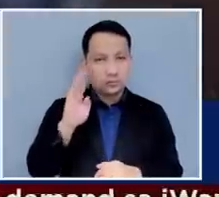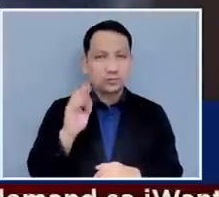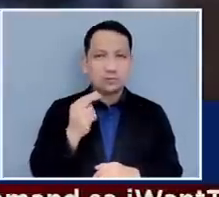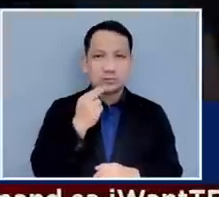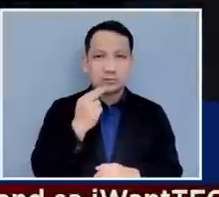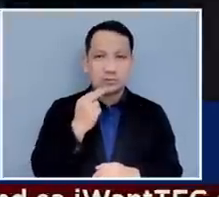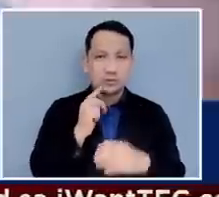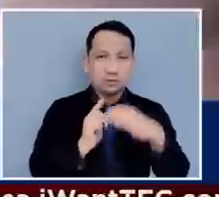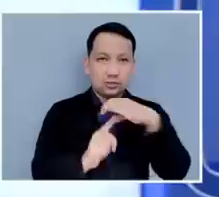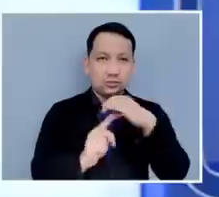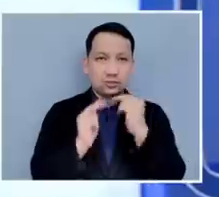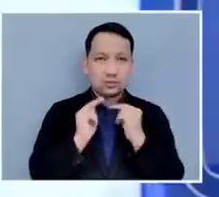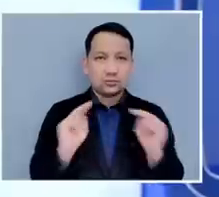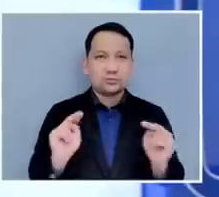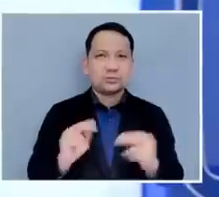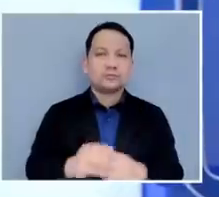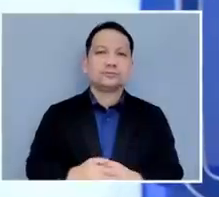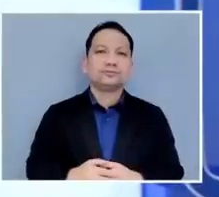News.